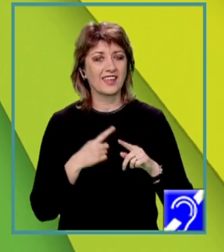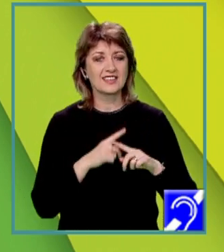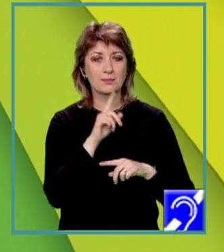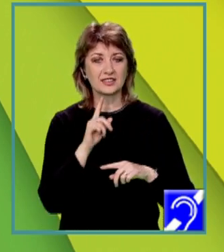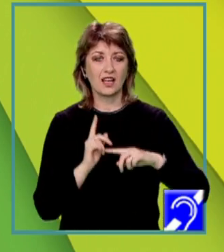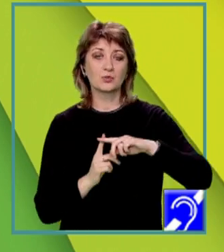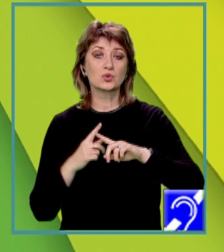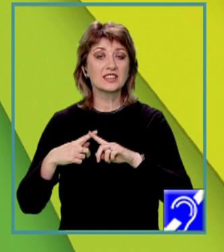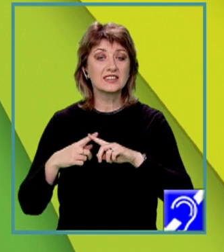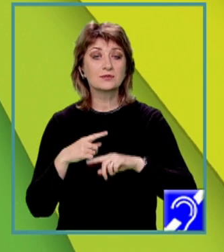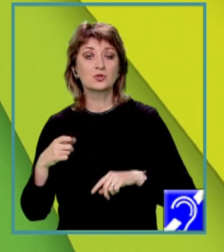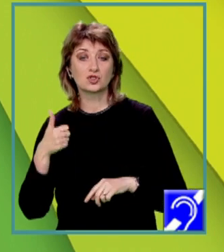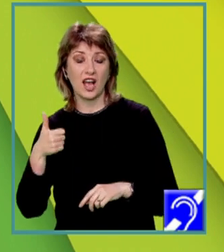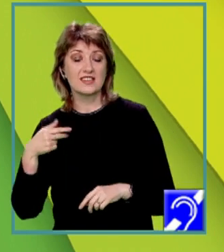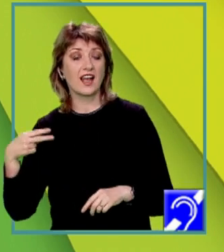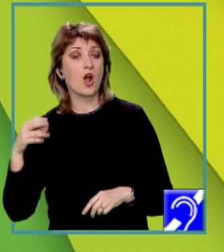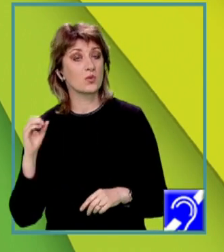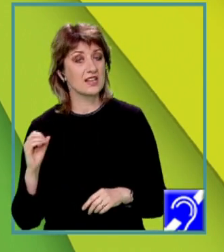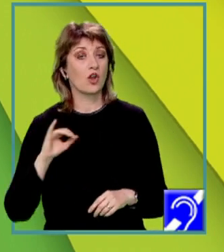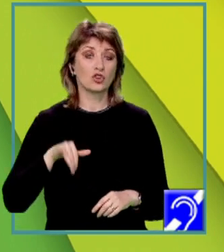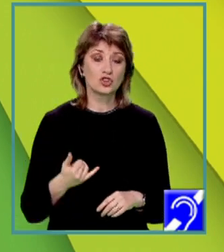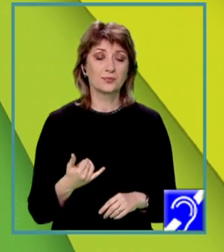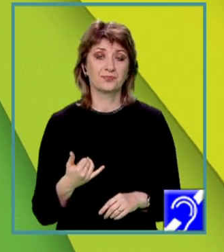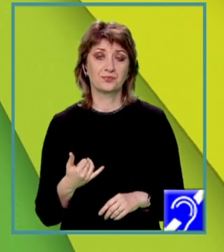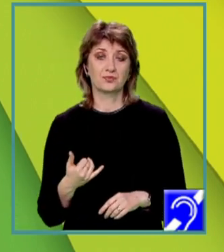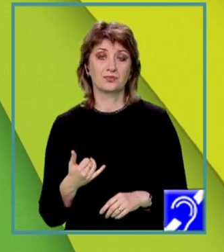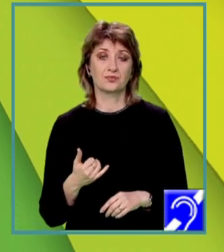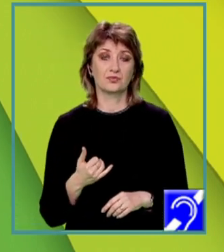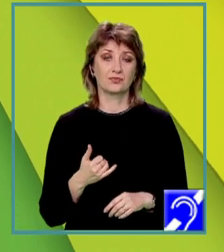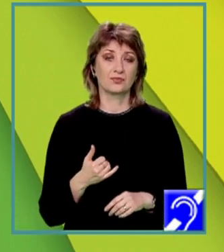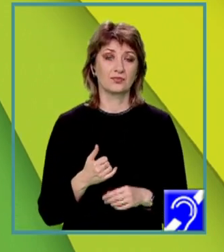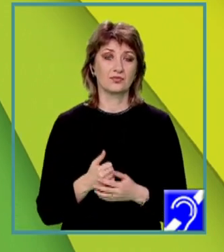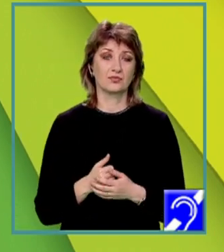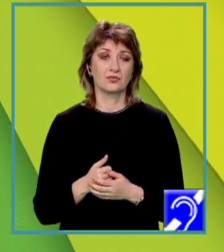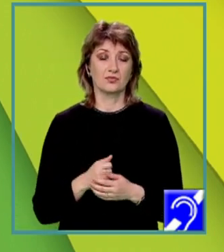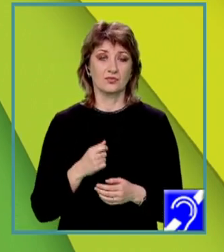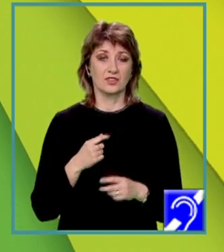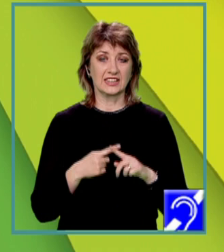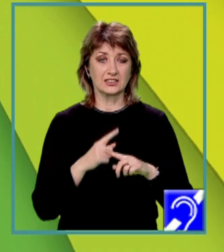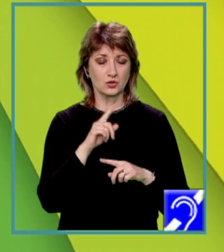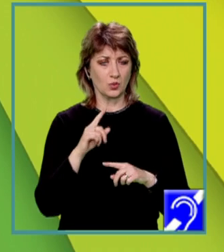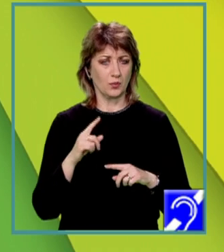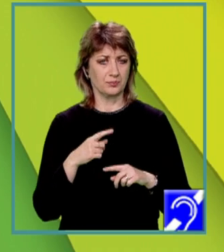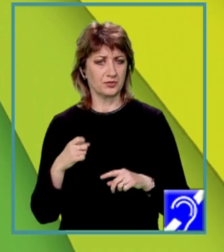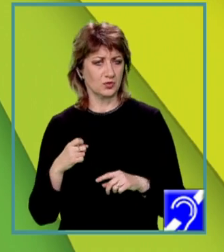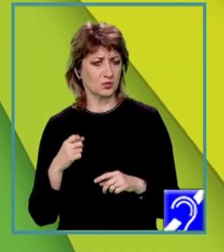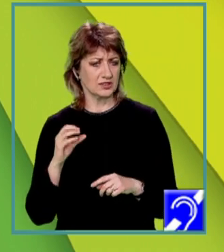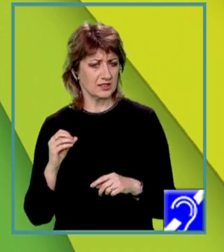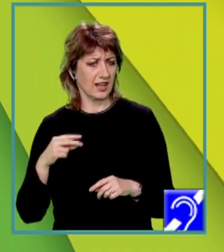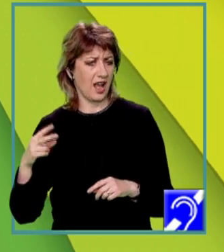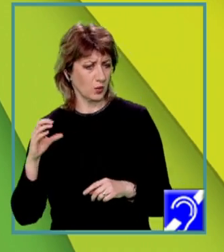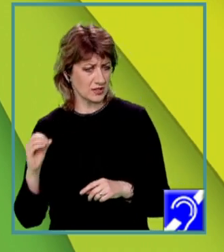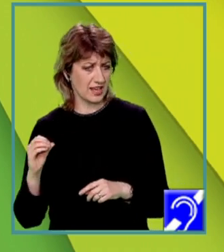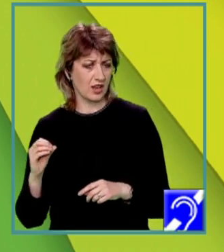plus x minus șase este egal cu 0 și x minus 2 totul la a doua minus 100 este egal cu zero